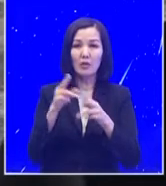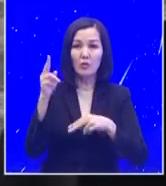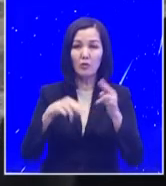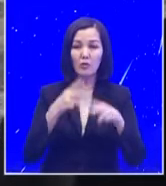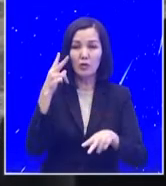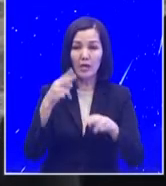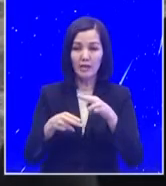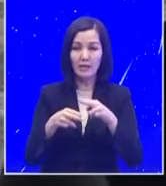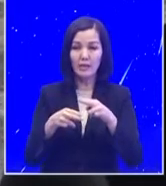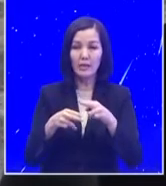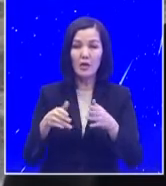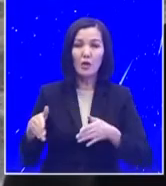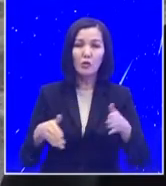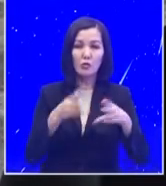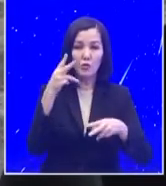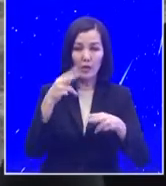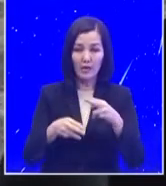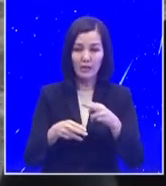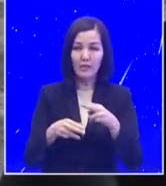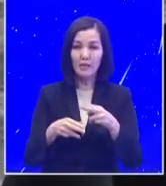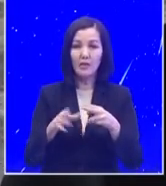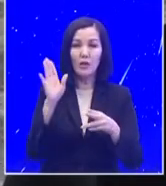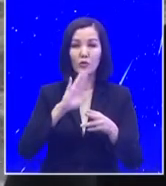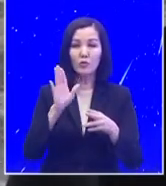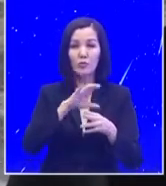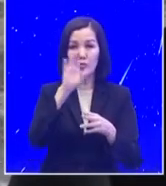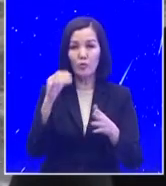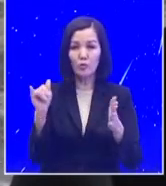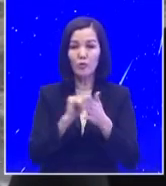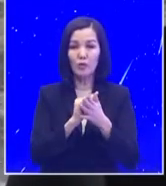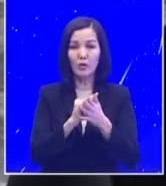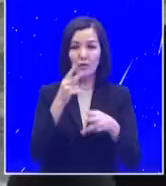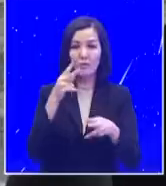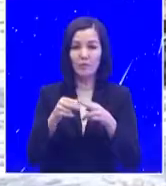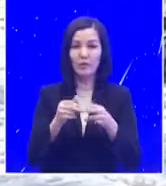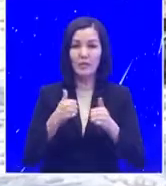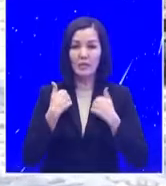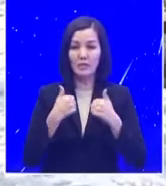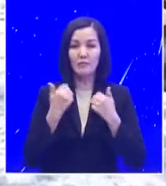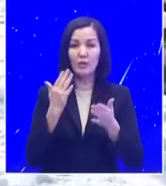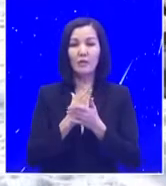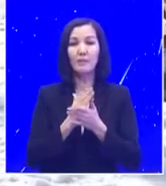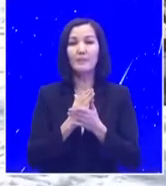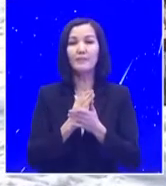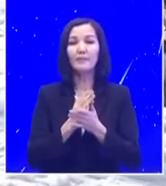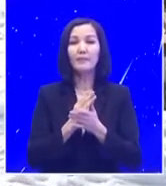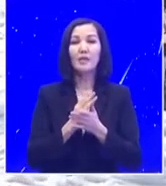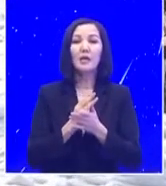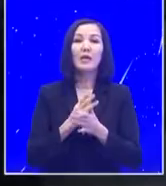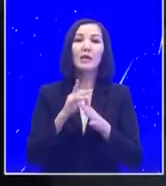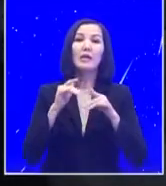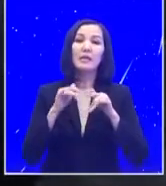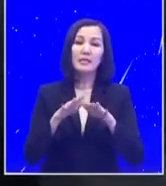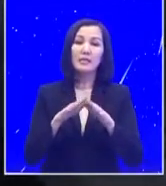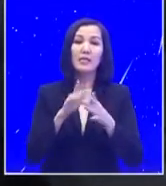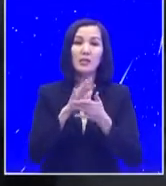биыл, жол бітеді, жаңа су құбырларында биыл жасап бітуге тырысып жатырмыз. Іргелі ірістер жалғасын табады, кейіндеп